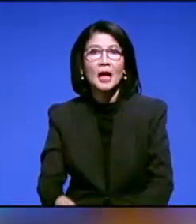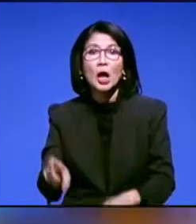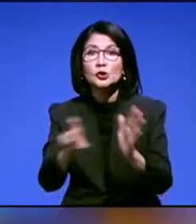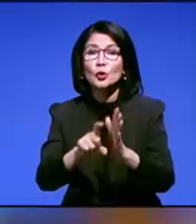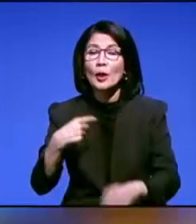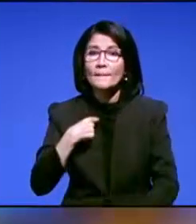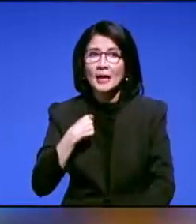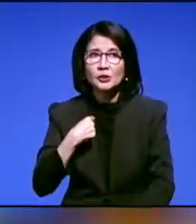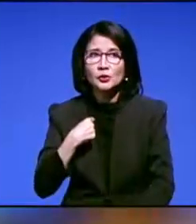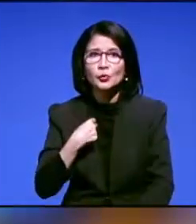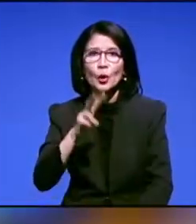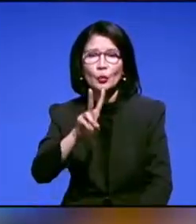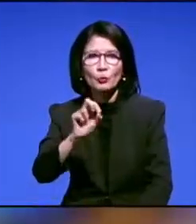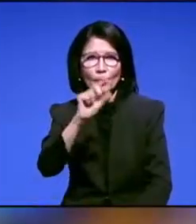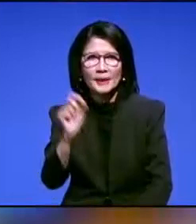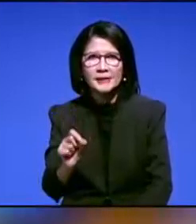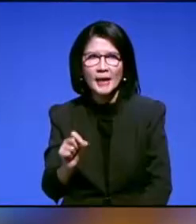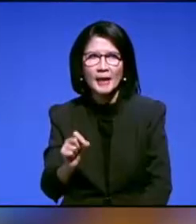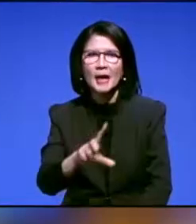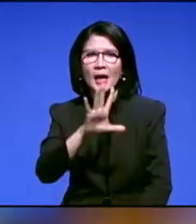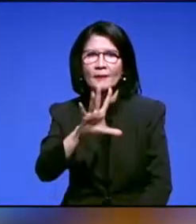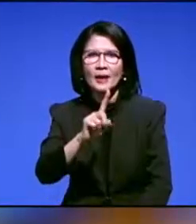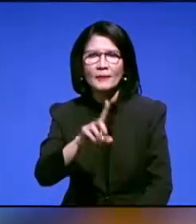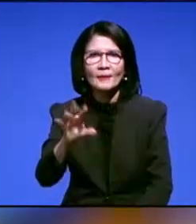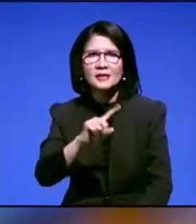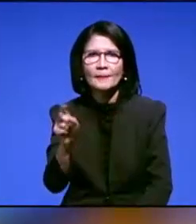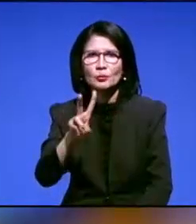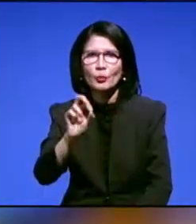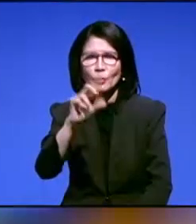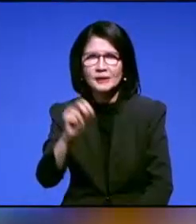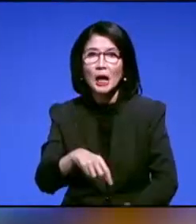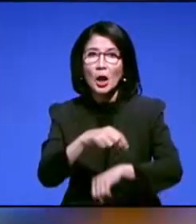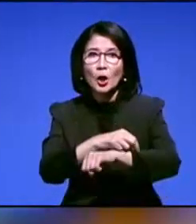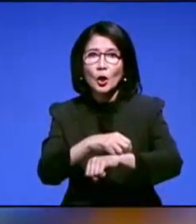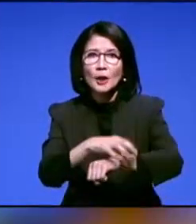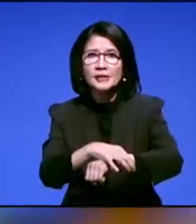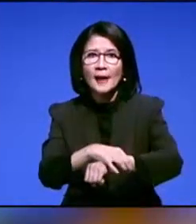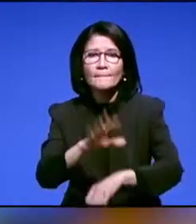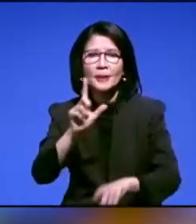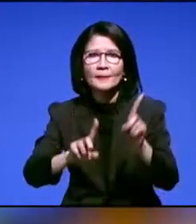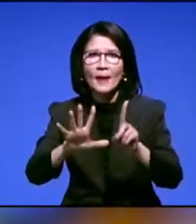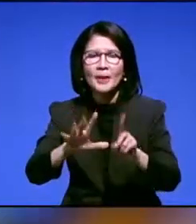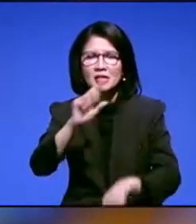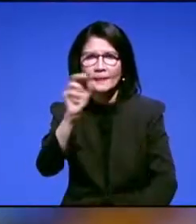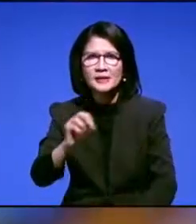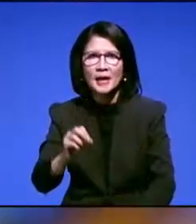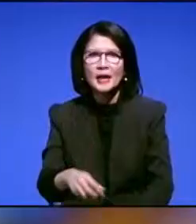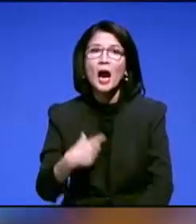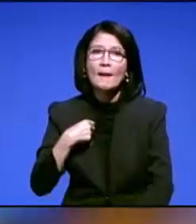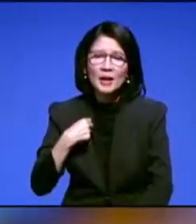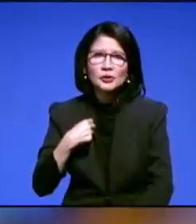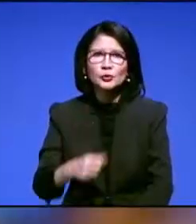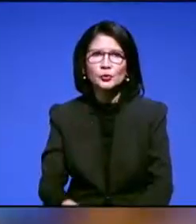itu misalnya 20%, ya 15-25%. Jam tangan beda lagi bisa 15%. Pakaian.